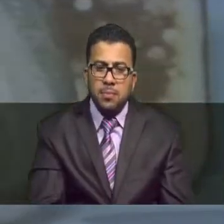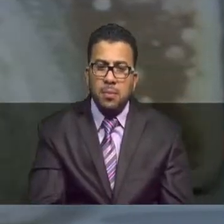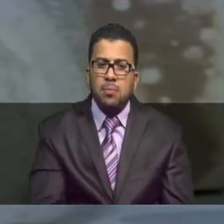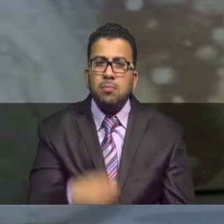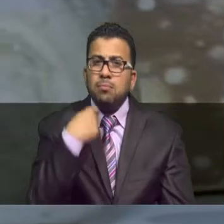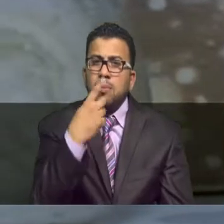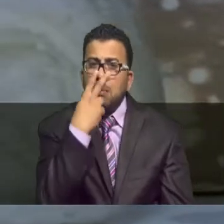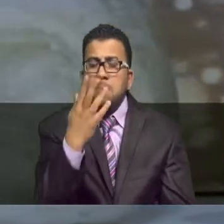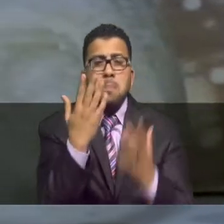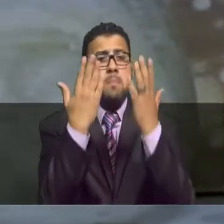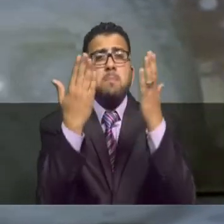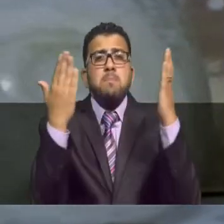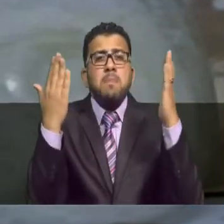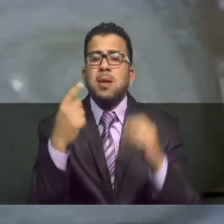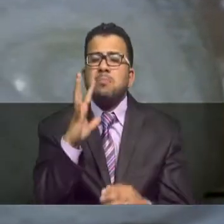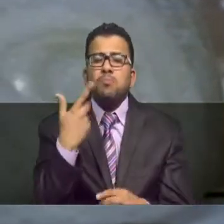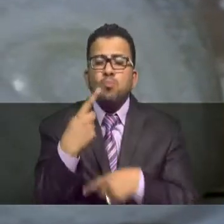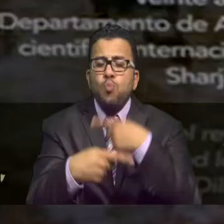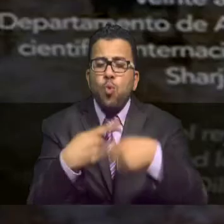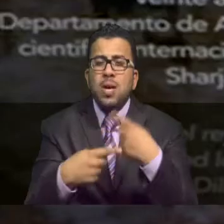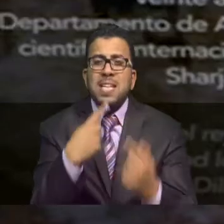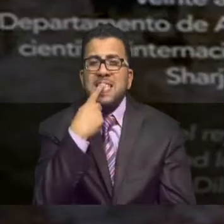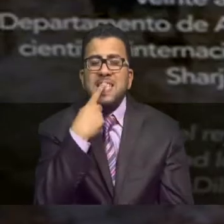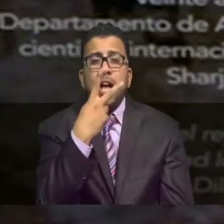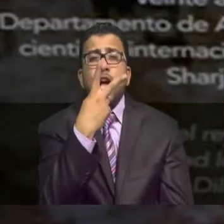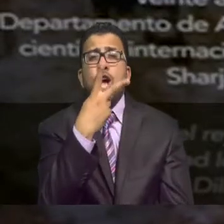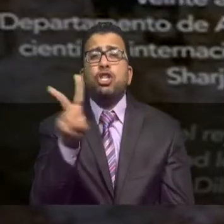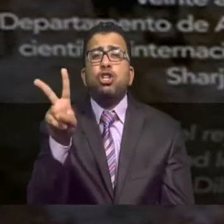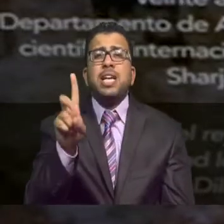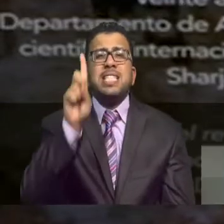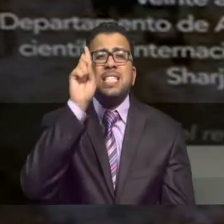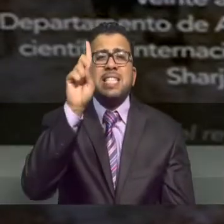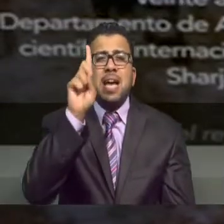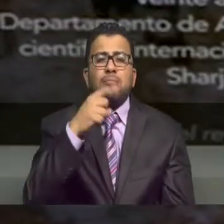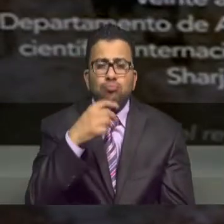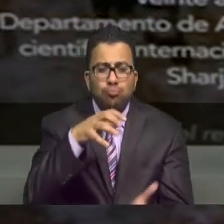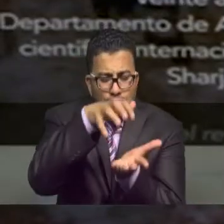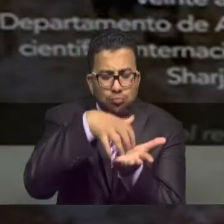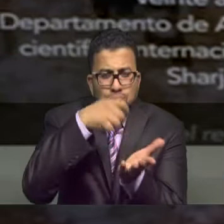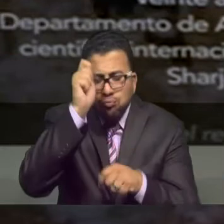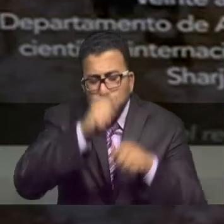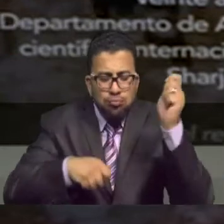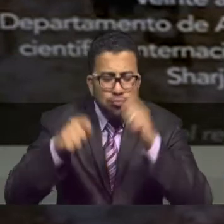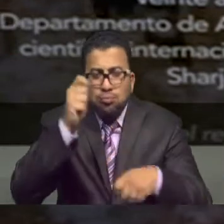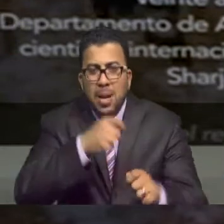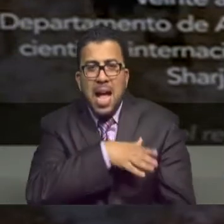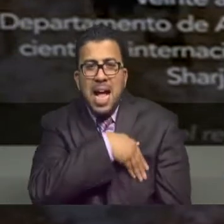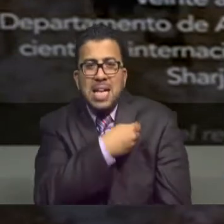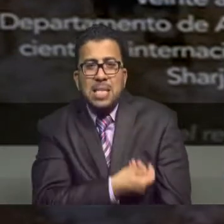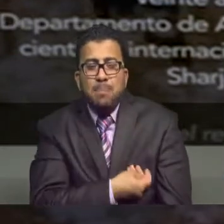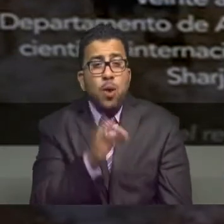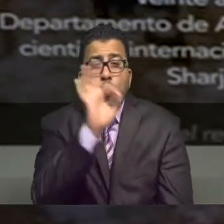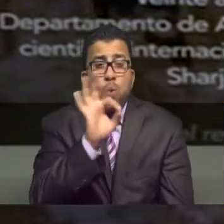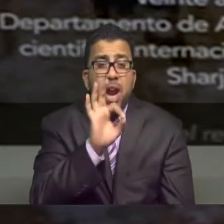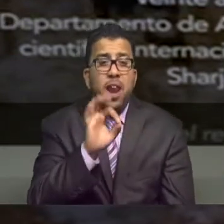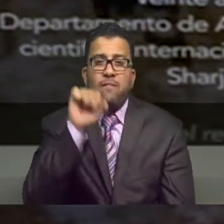يقام هذا المعرض بمناسبة مرور 20 عاما على بدء التنقيبات من قبل الفريق الإسباني في إمارة